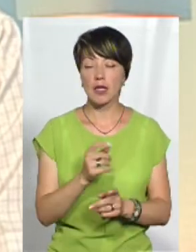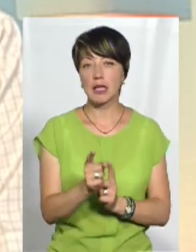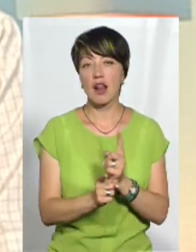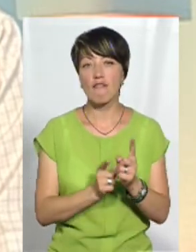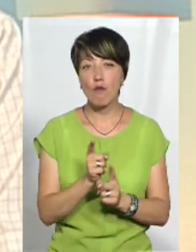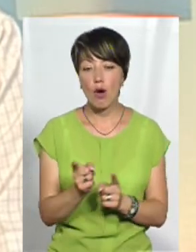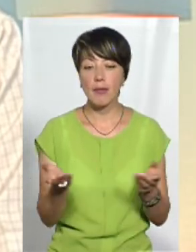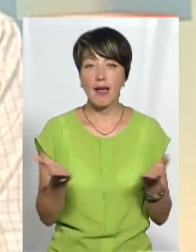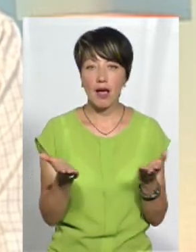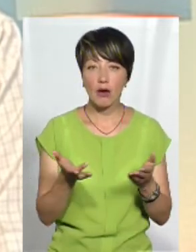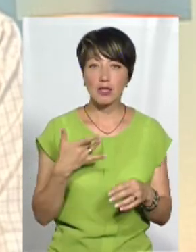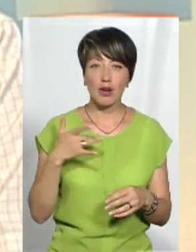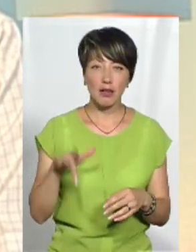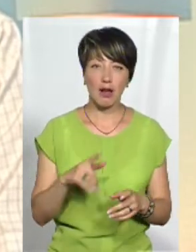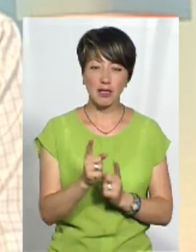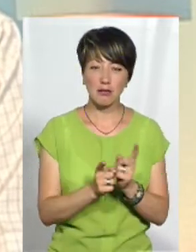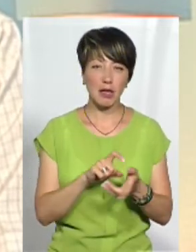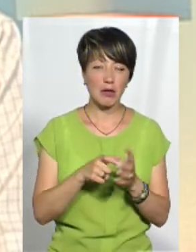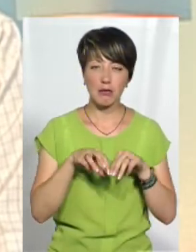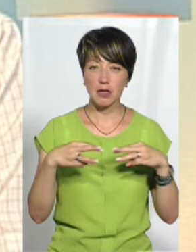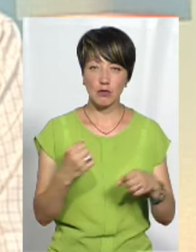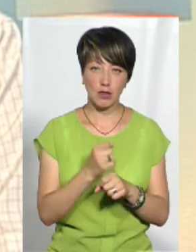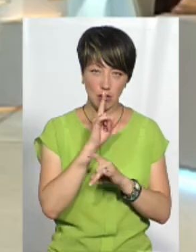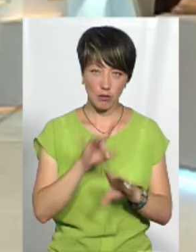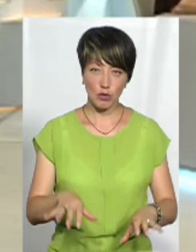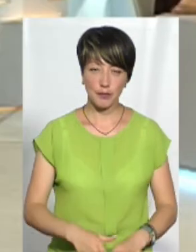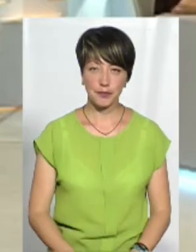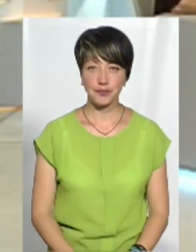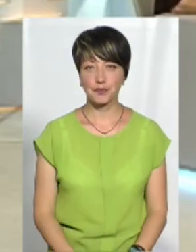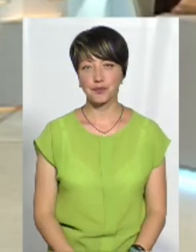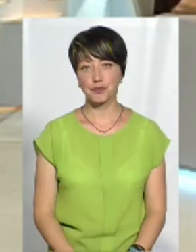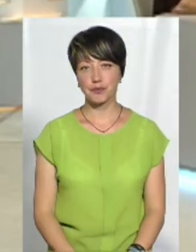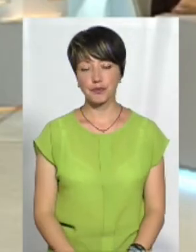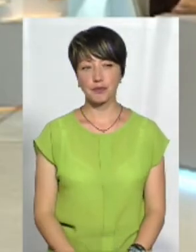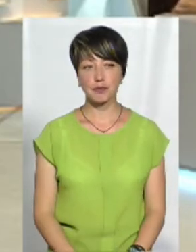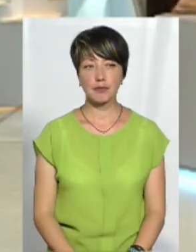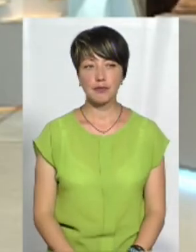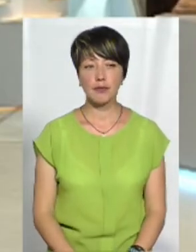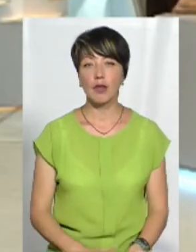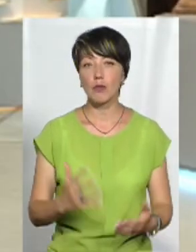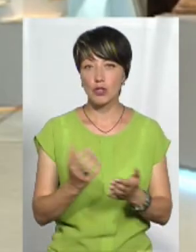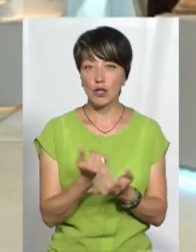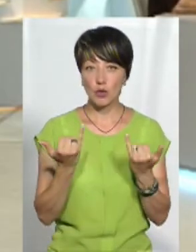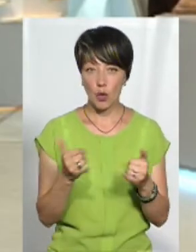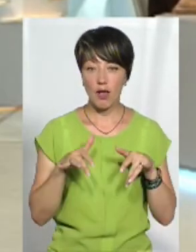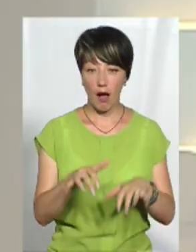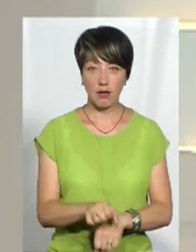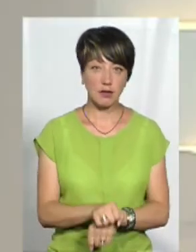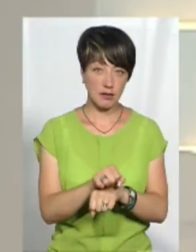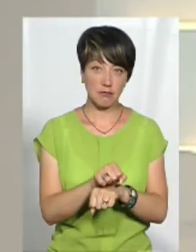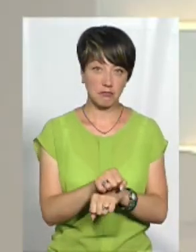реформи якихось радикальних змін Кабінет міністрів робити не буде. Тобто виходить, що сьогодні акція,